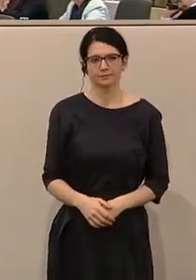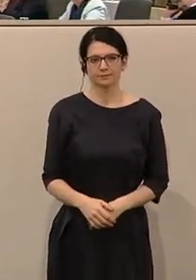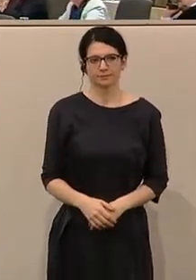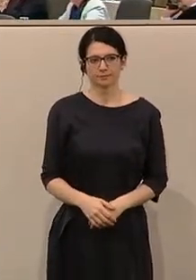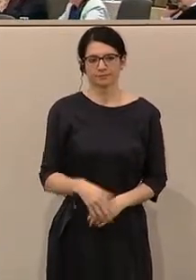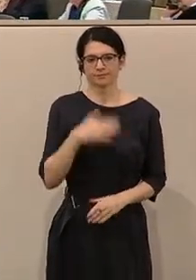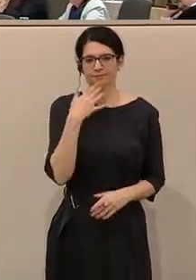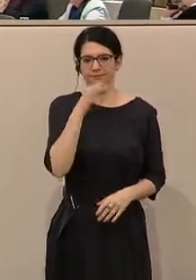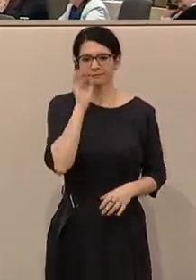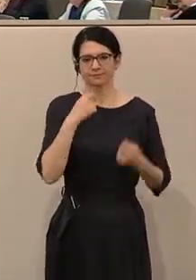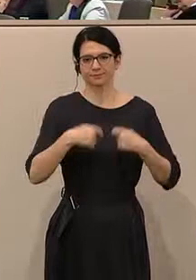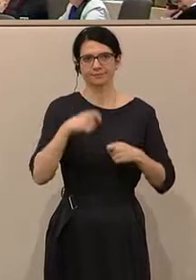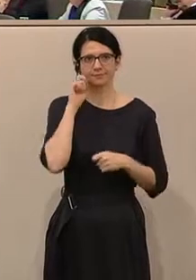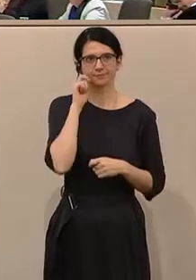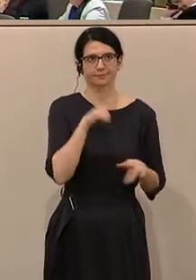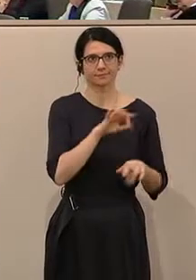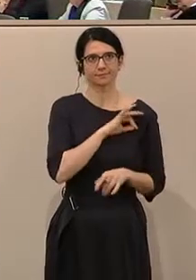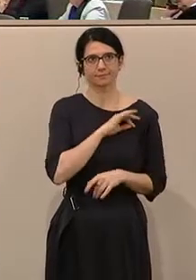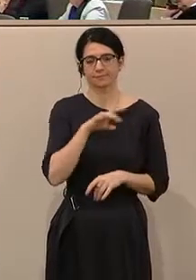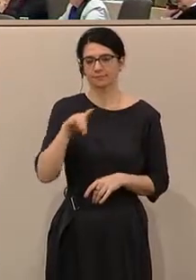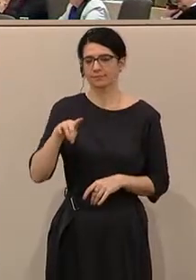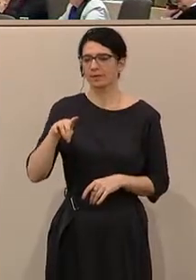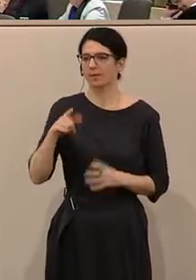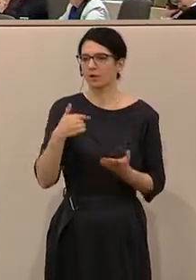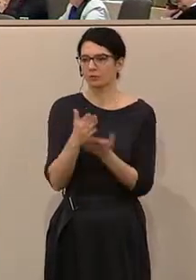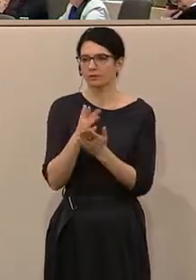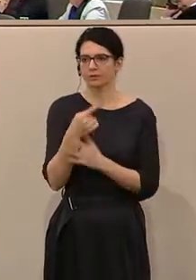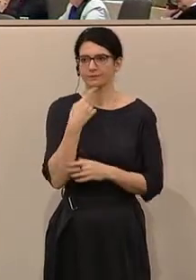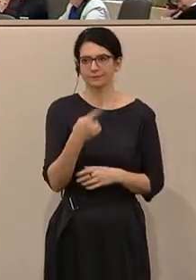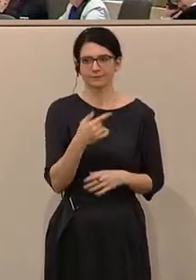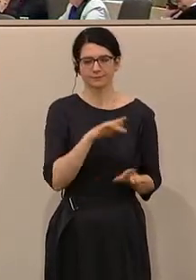tatsächlichen Berichtigung. Frau Präsidentin, die Kollegin Plakum hat soeben gemeint, dass